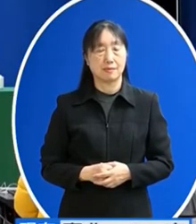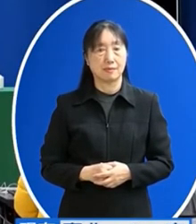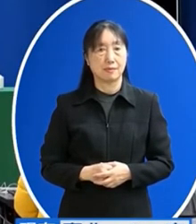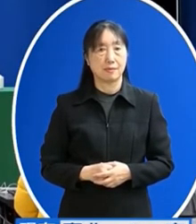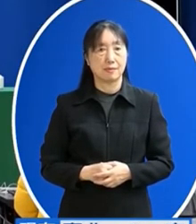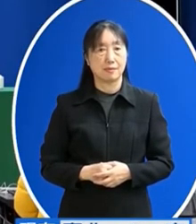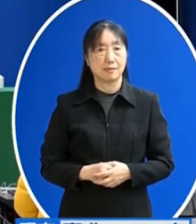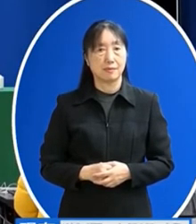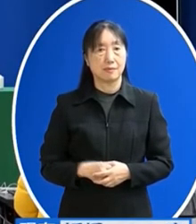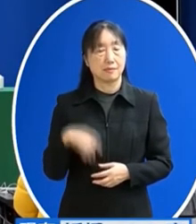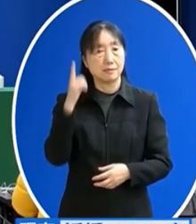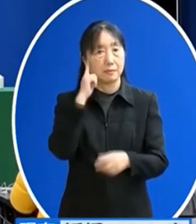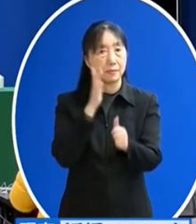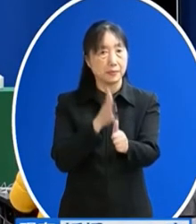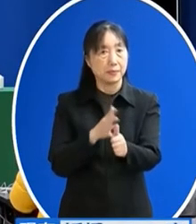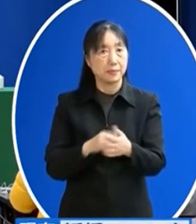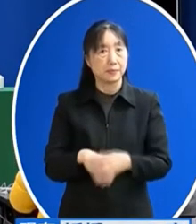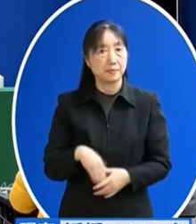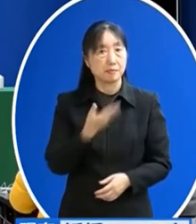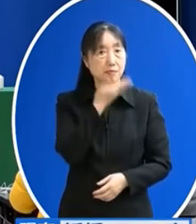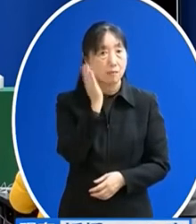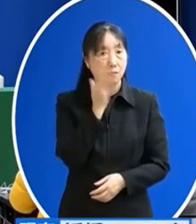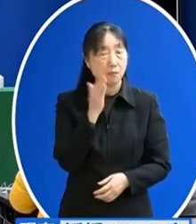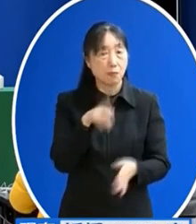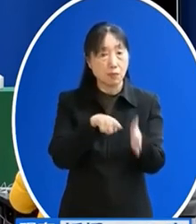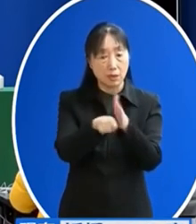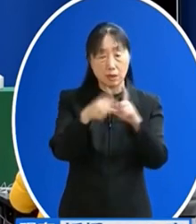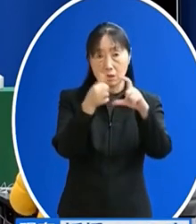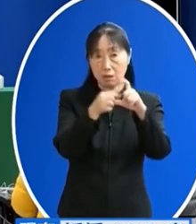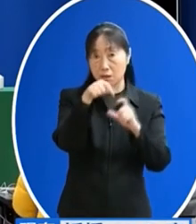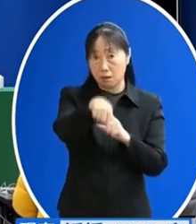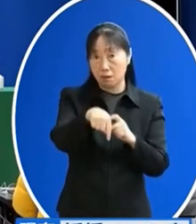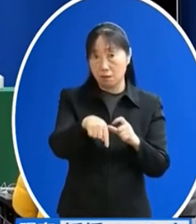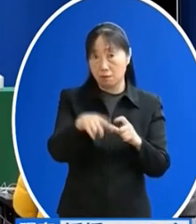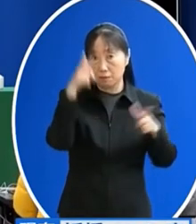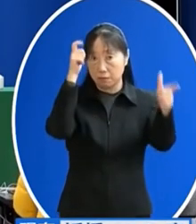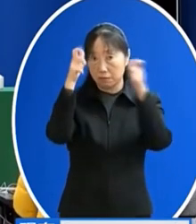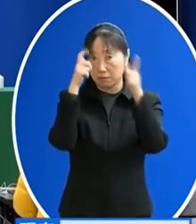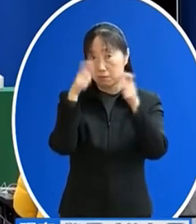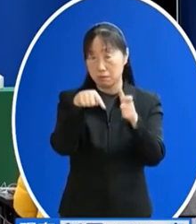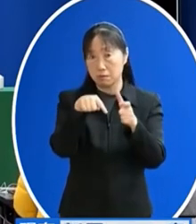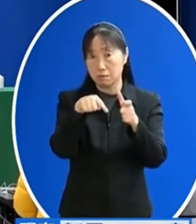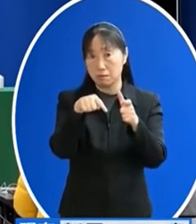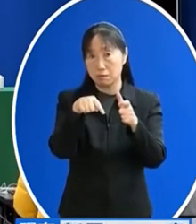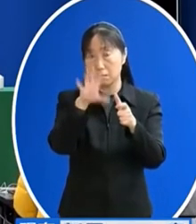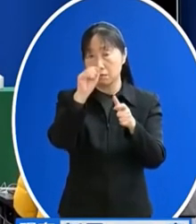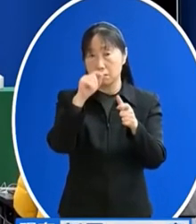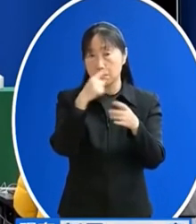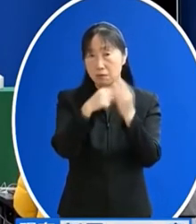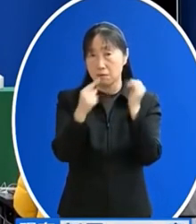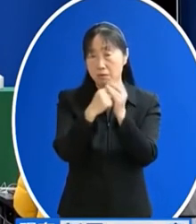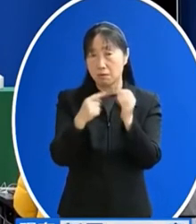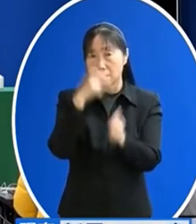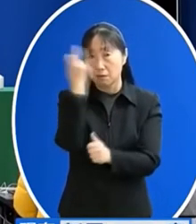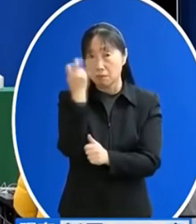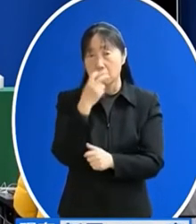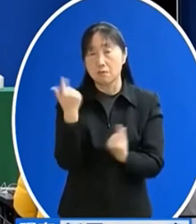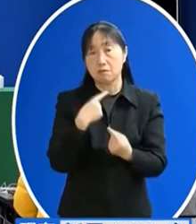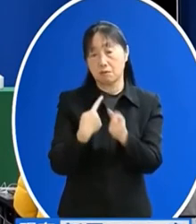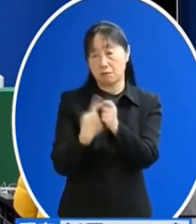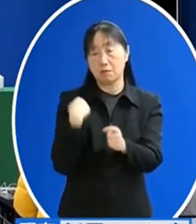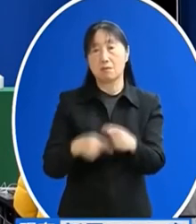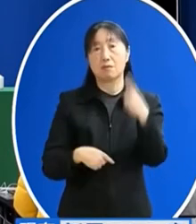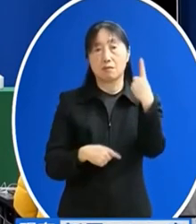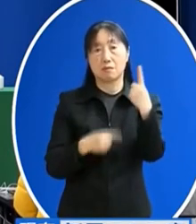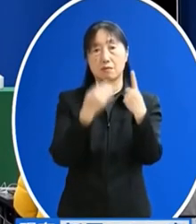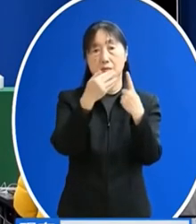东森提问，想请教说这个旅游专区像是春节的总量管制呢，会让去年的1968